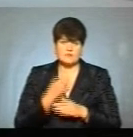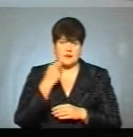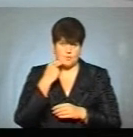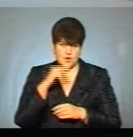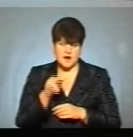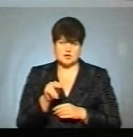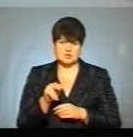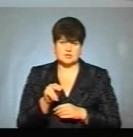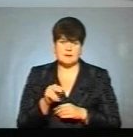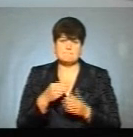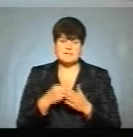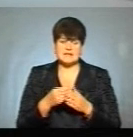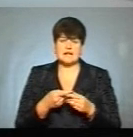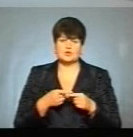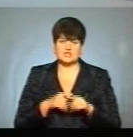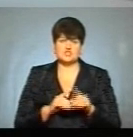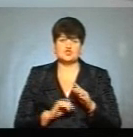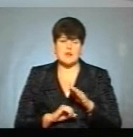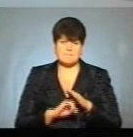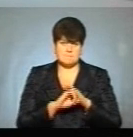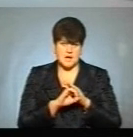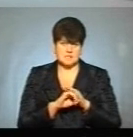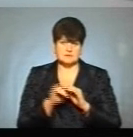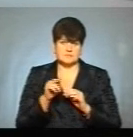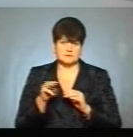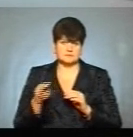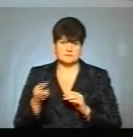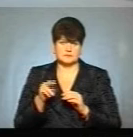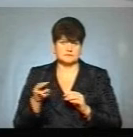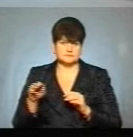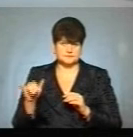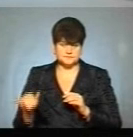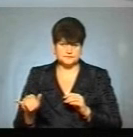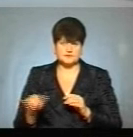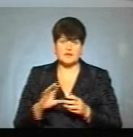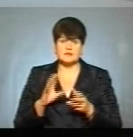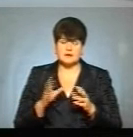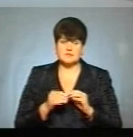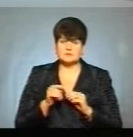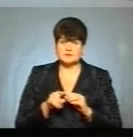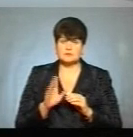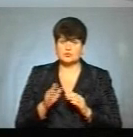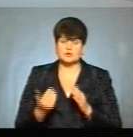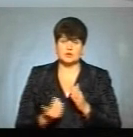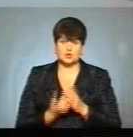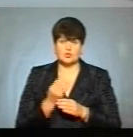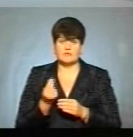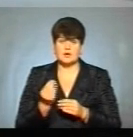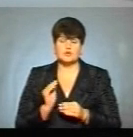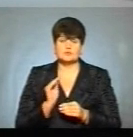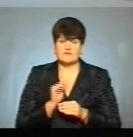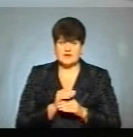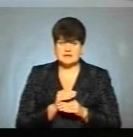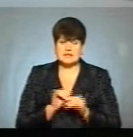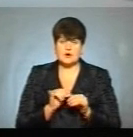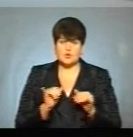покращення саме матеріально-технічної бази закладів професійної освіти. Але разом з тим буде і нова субвенція на